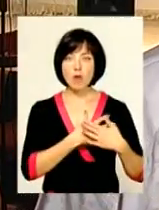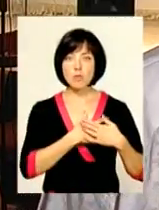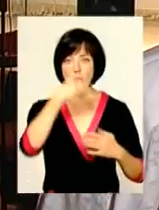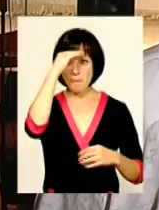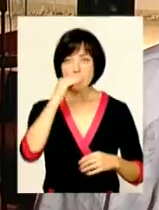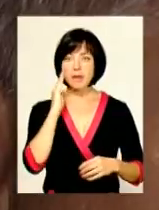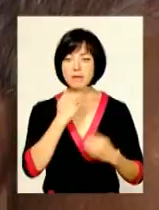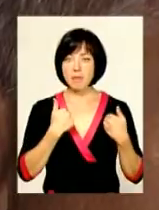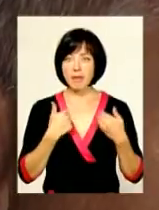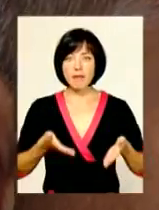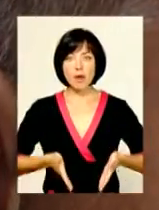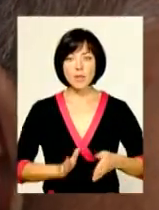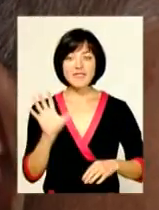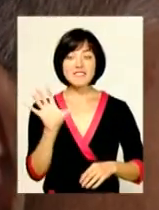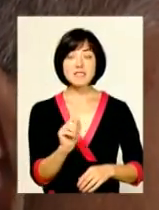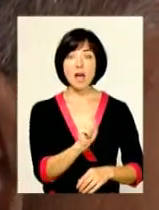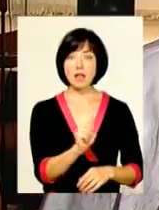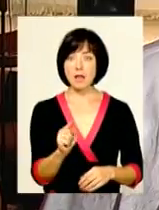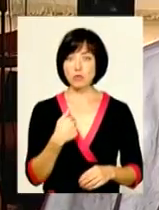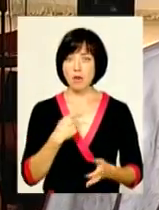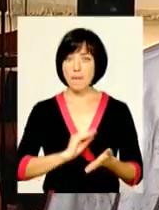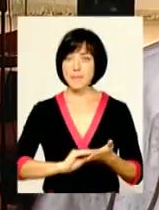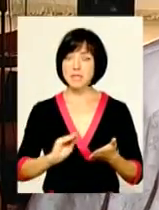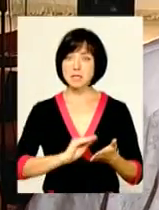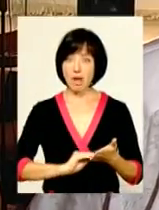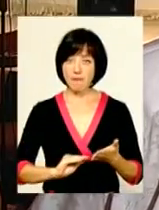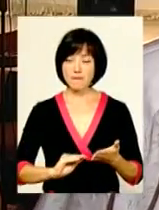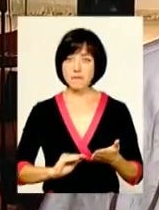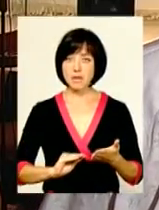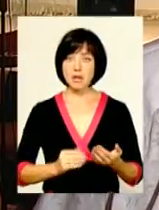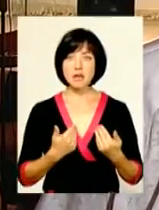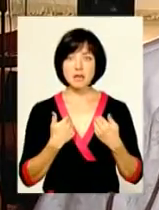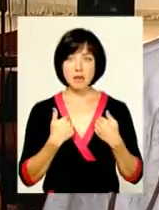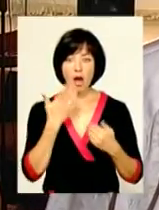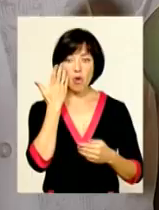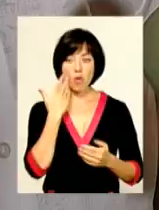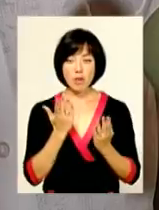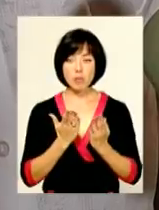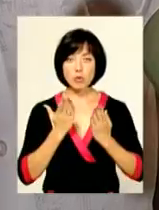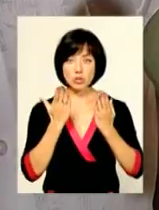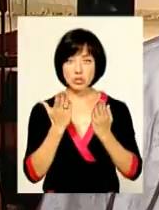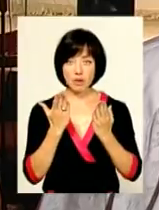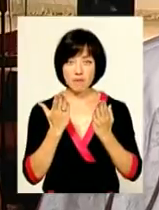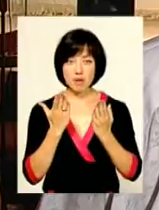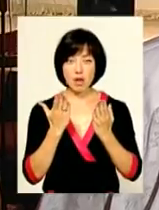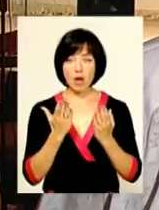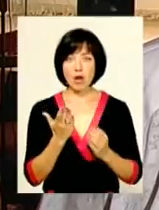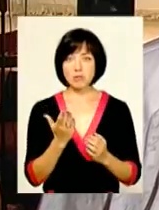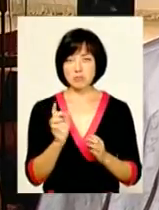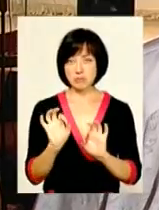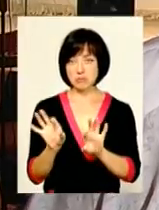мене народили. І все те, що я писав, я коли прочитав Миколі Панасовичу, в